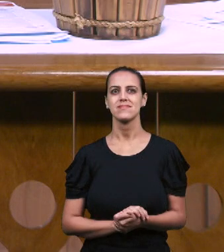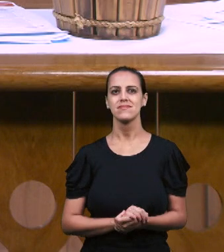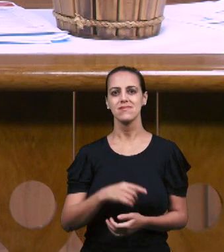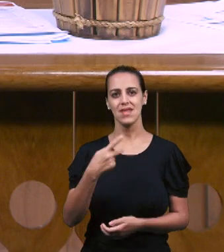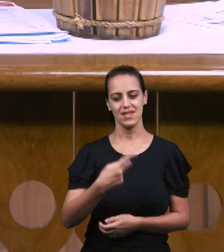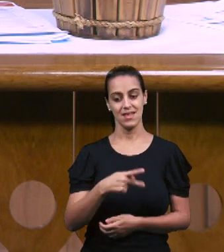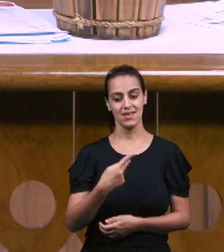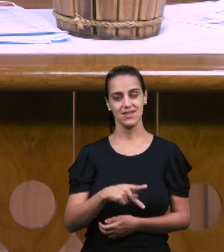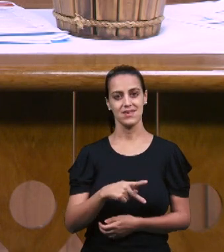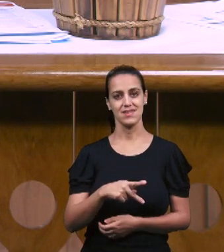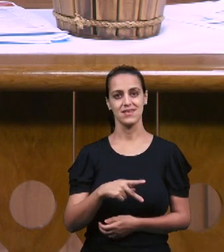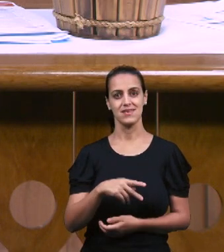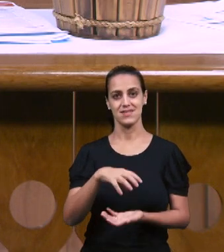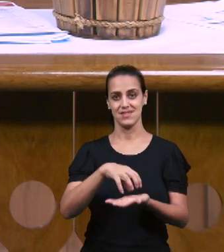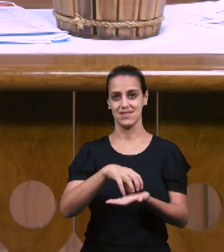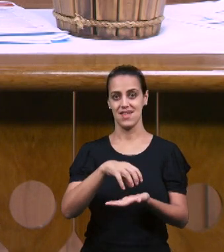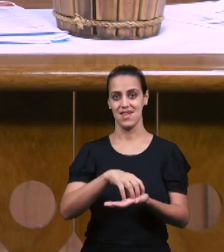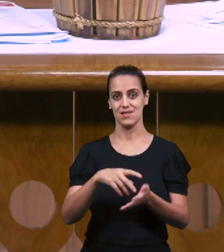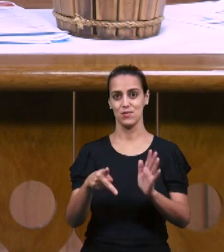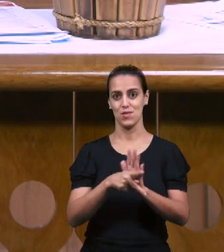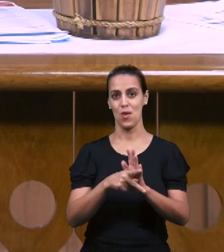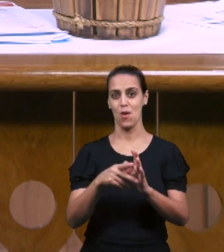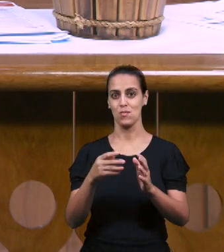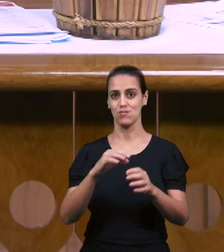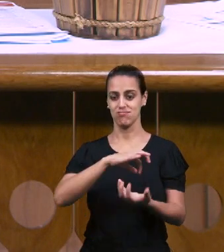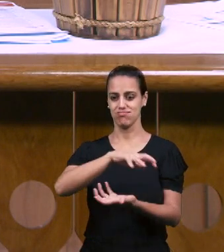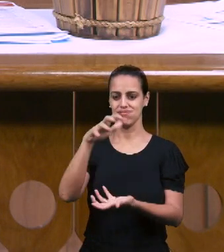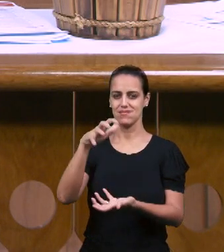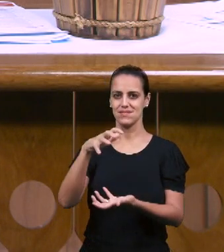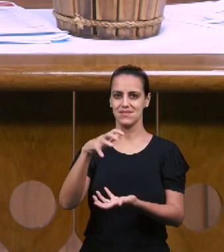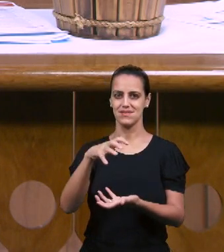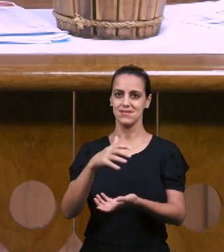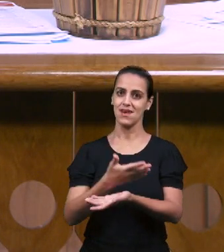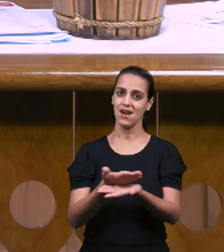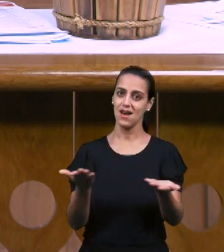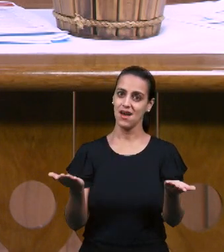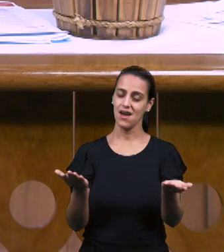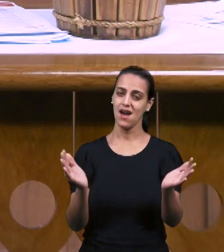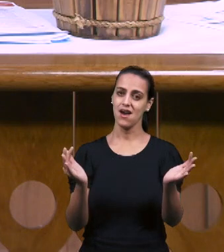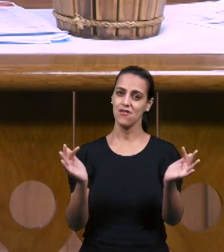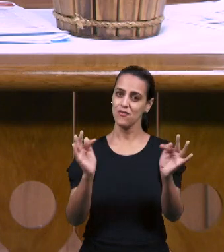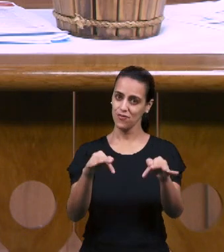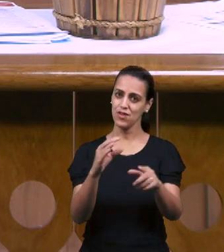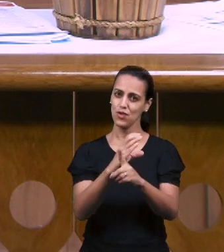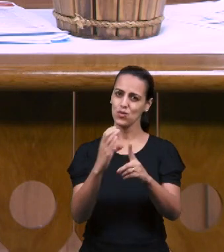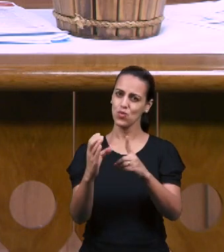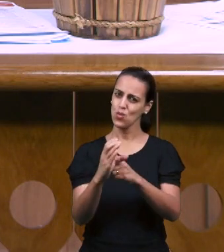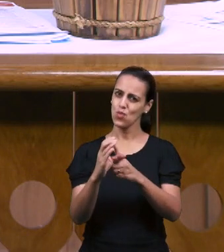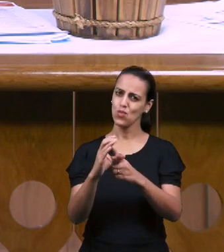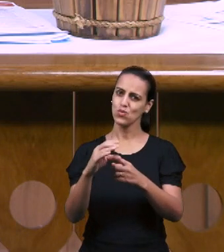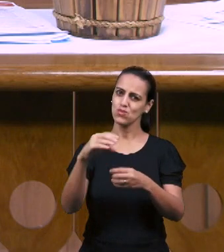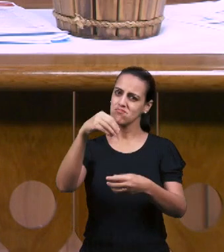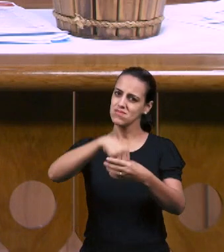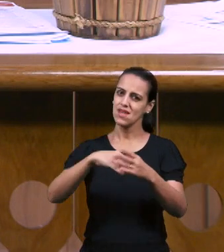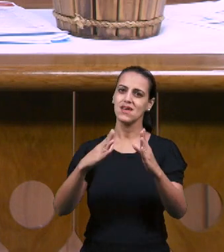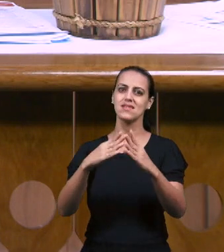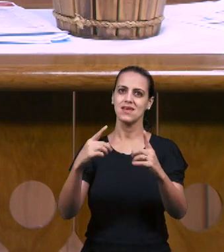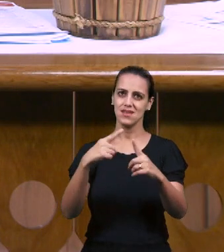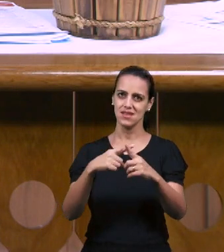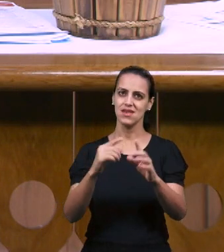centrale de transmission. Et pour cela, à partir de maintenant, vous allez terminer le culte localement,